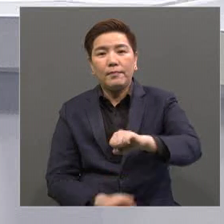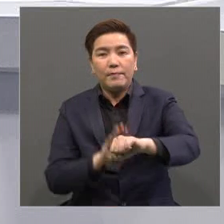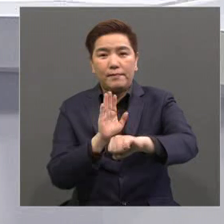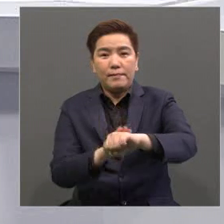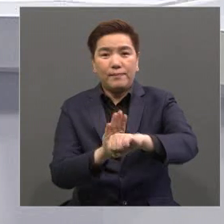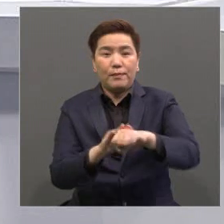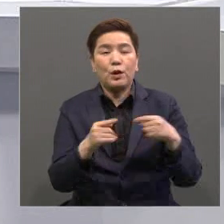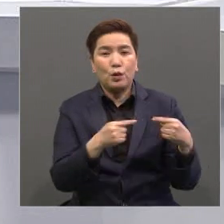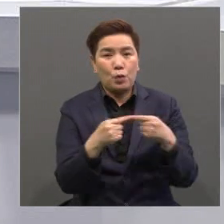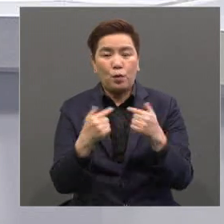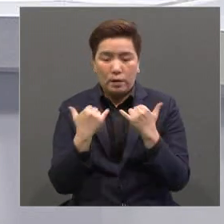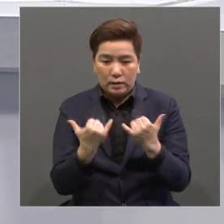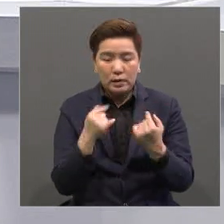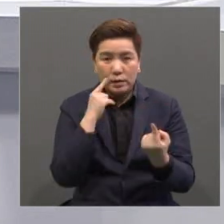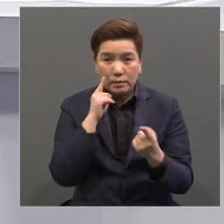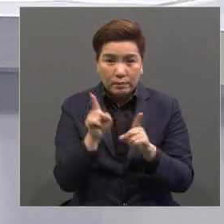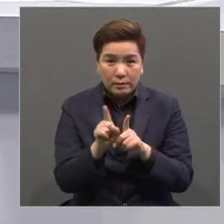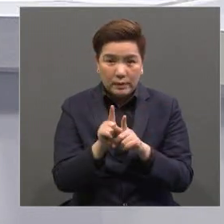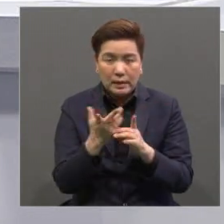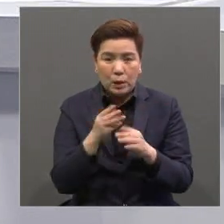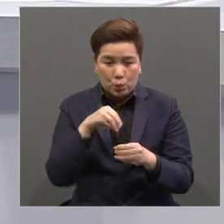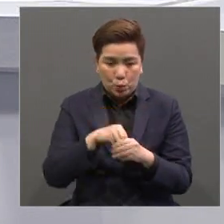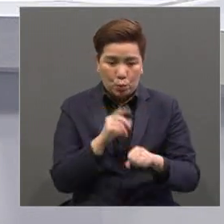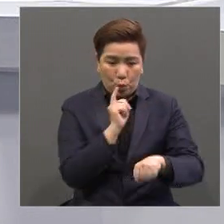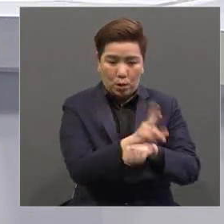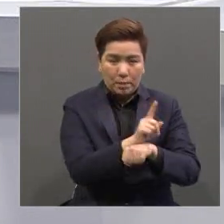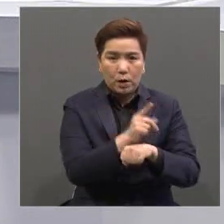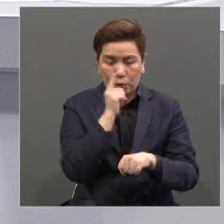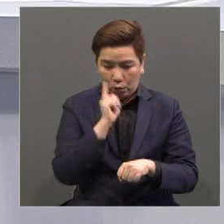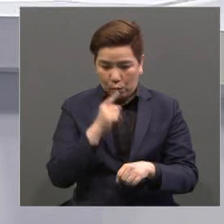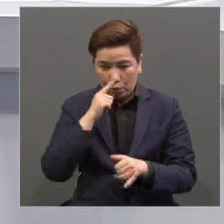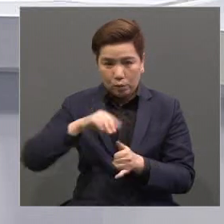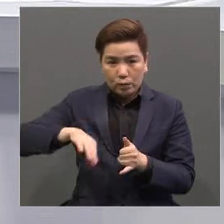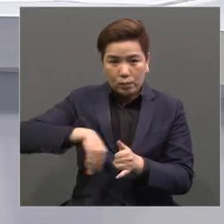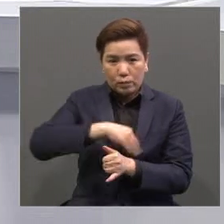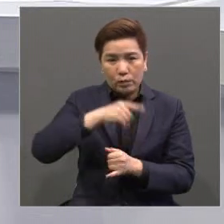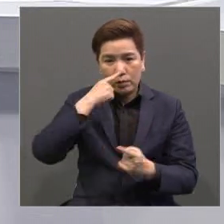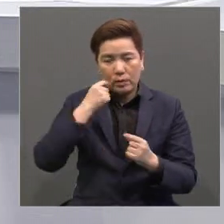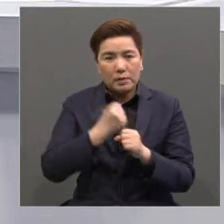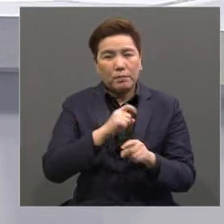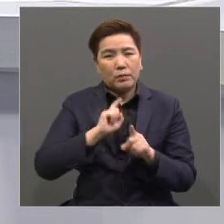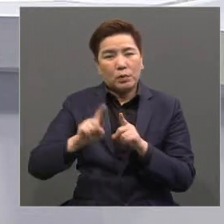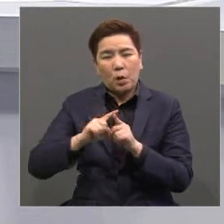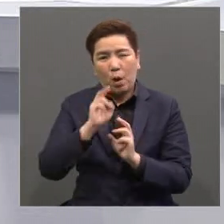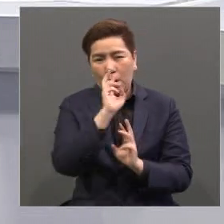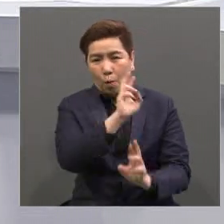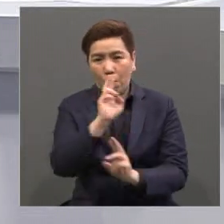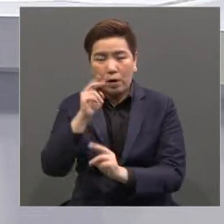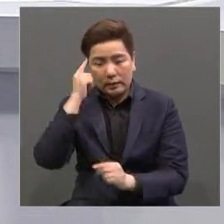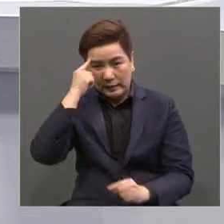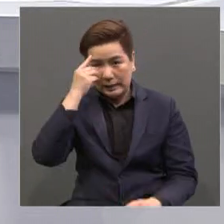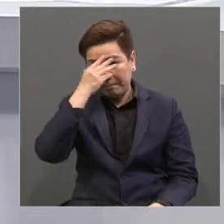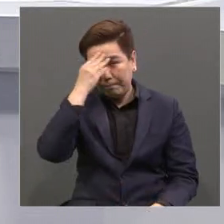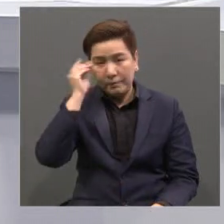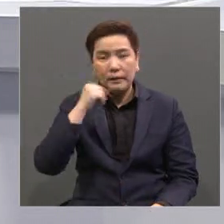ภัยกันต่อเนื่องนะคะคือตอนนี้ไม่ใช่แค่เล่นอยู่ในโลกออนไลน์ต้องระมัดระวังคือทำทุกอย่างต้องระวังต้องมี